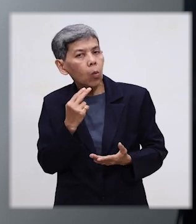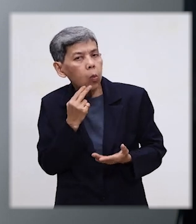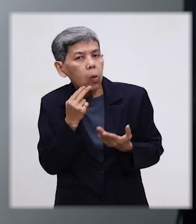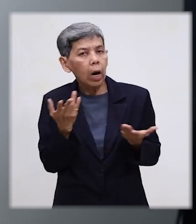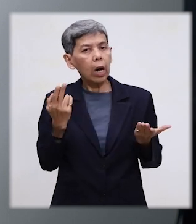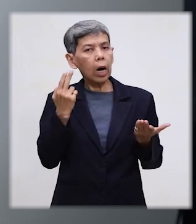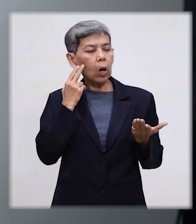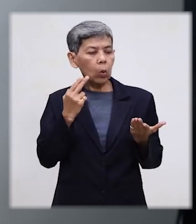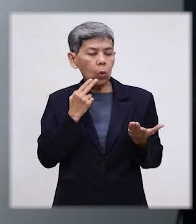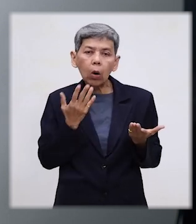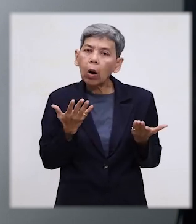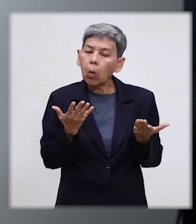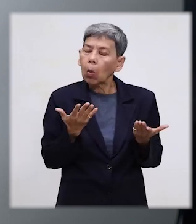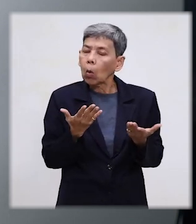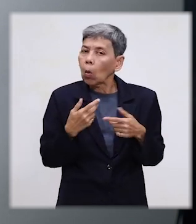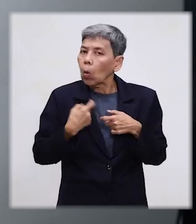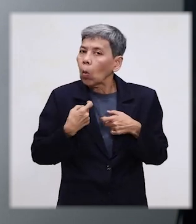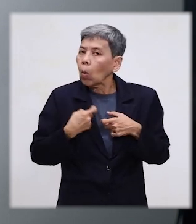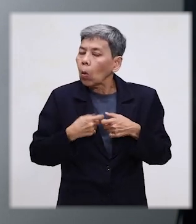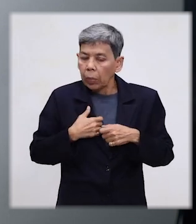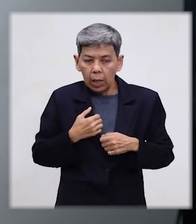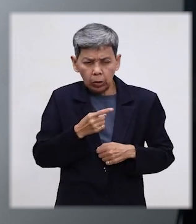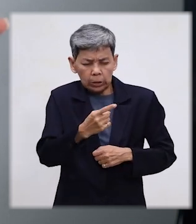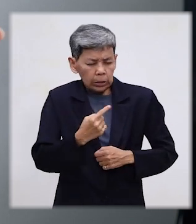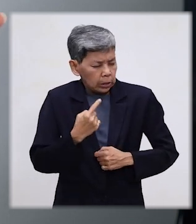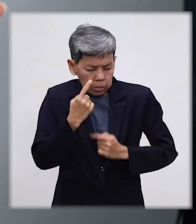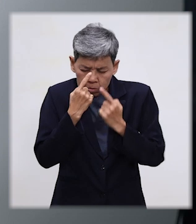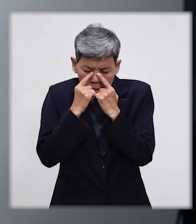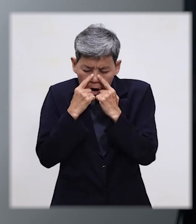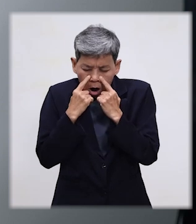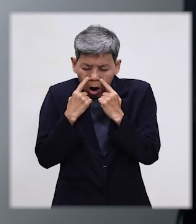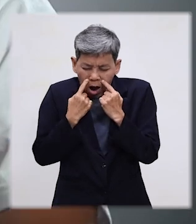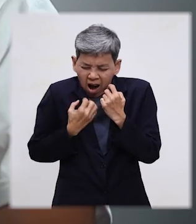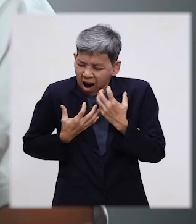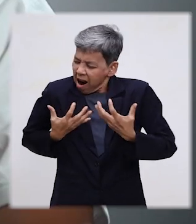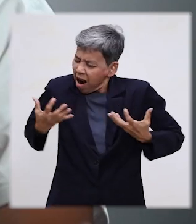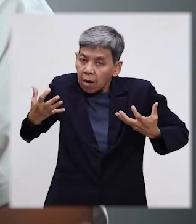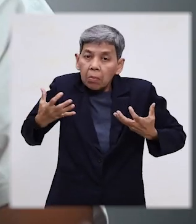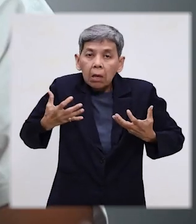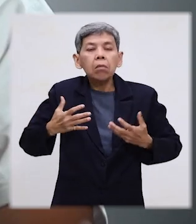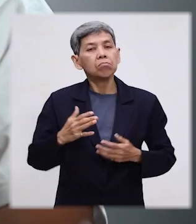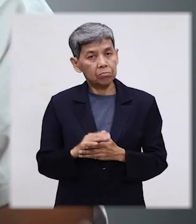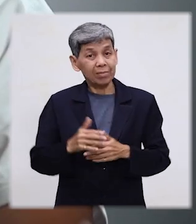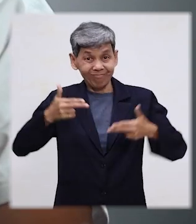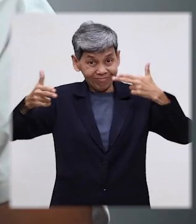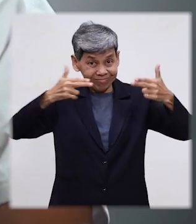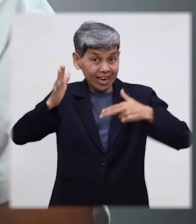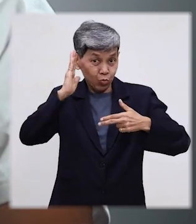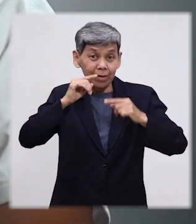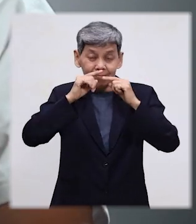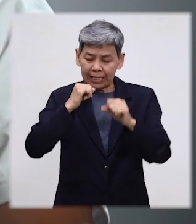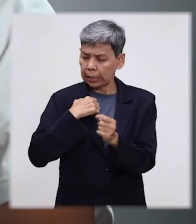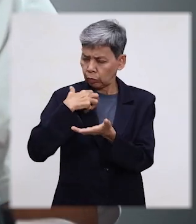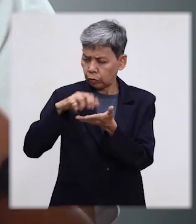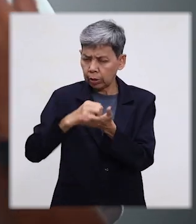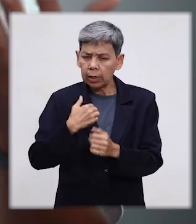นกับคนแบบทางการได้ยินเพราะว่าระเบิดอารมณ์ออกมาอะไรเงี้ยซึ่งพี่เขาก็เล่าว่าอาจจะต้อง